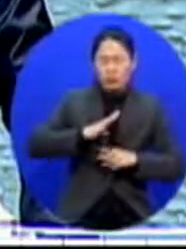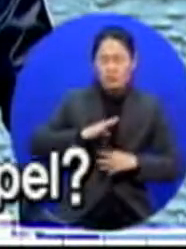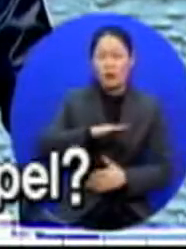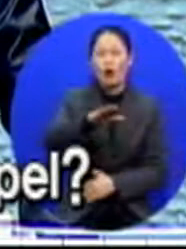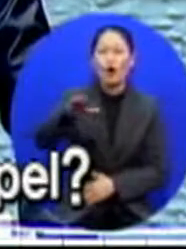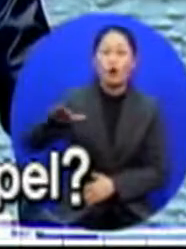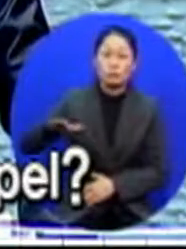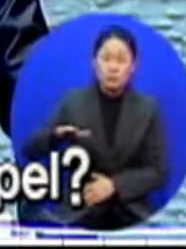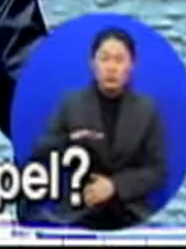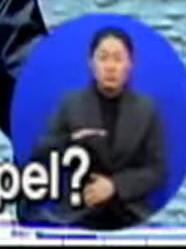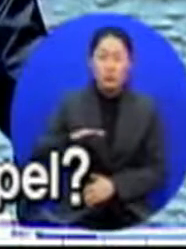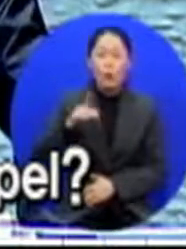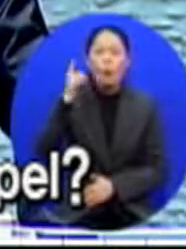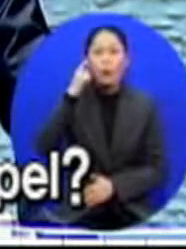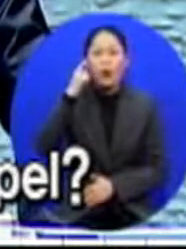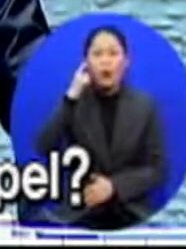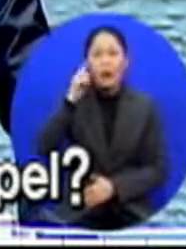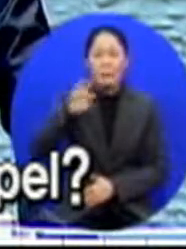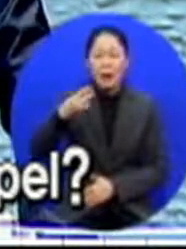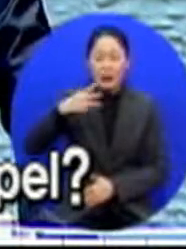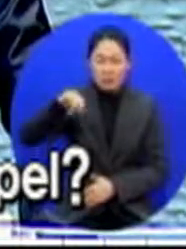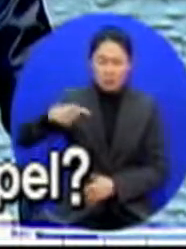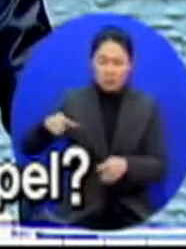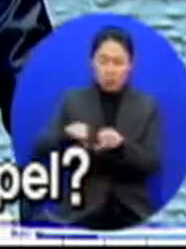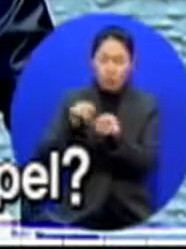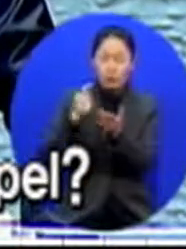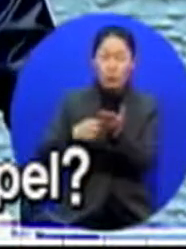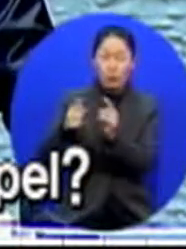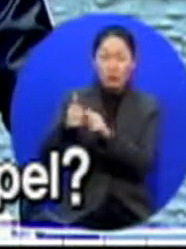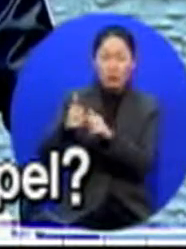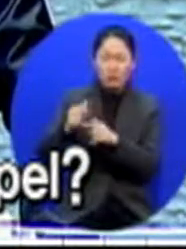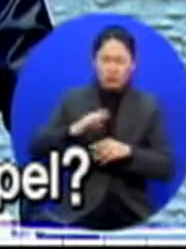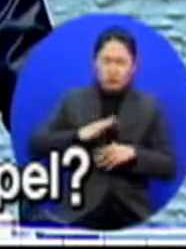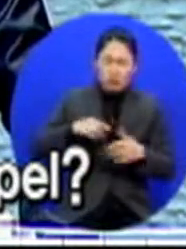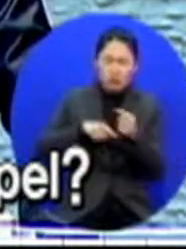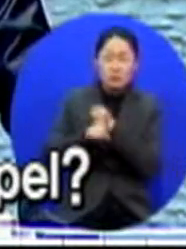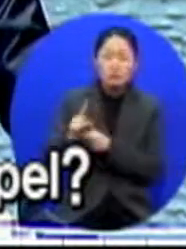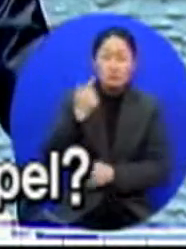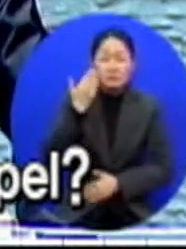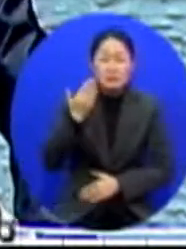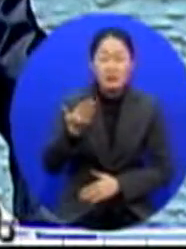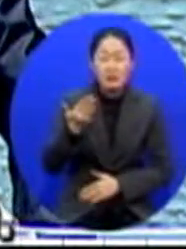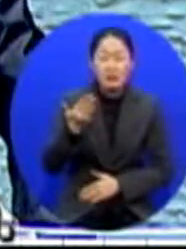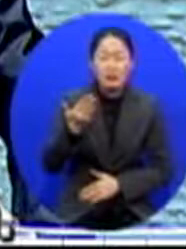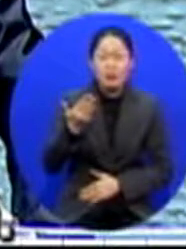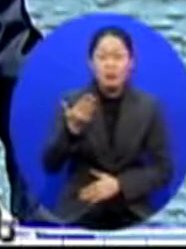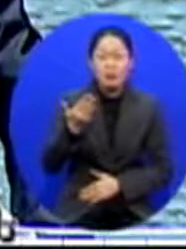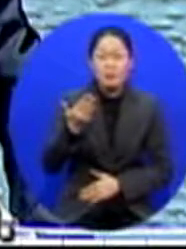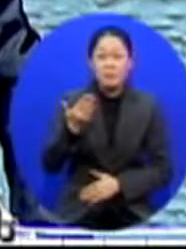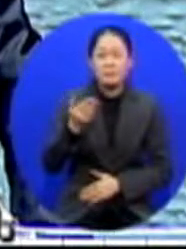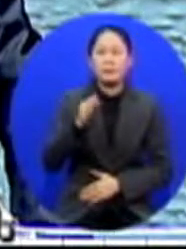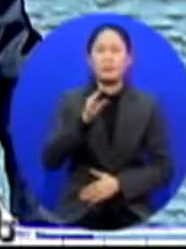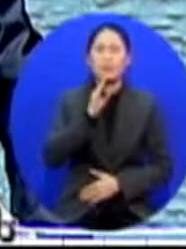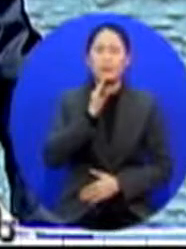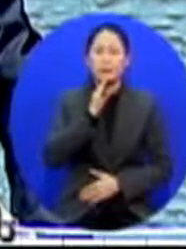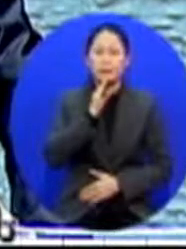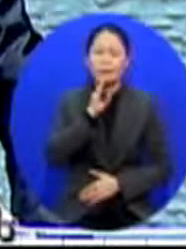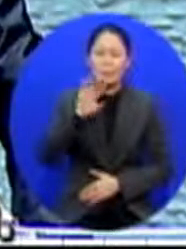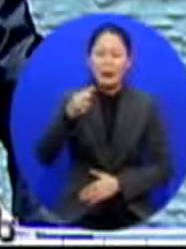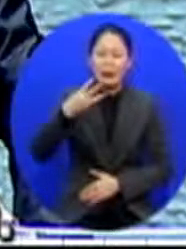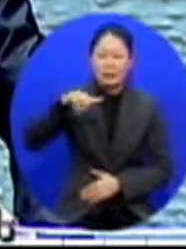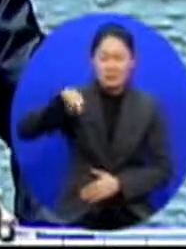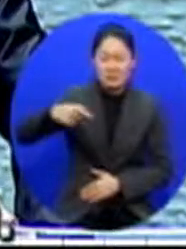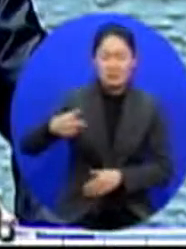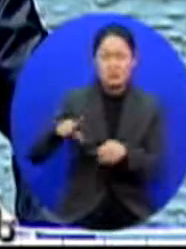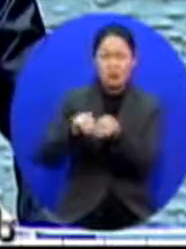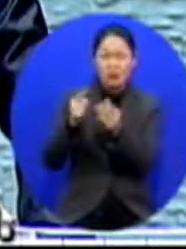여러분 왜 펠릭스 에게 복음이 두려워 쓸까요 그것은 사벨 x 가